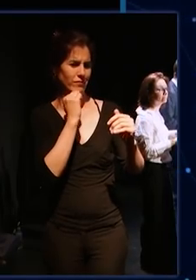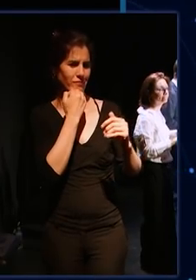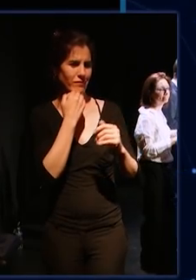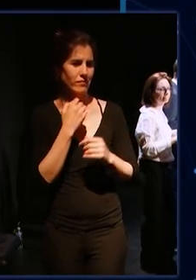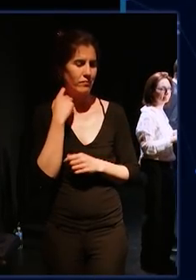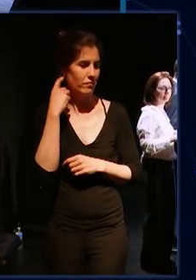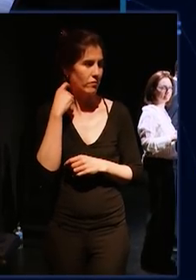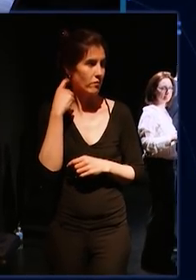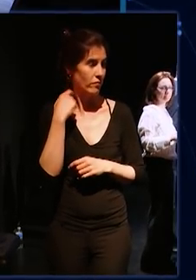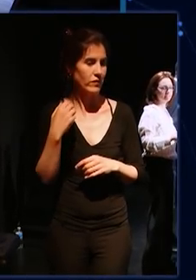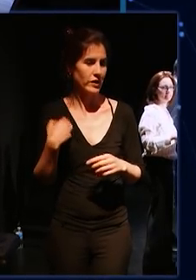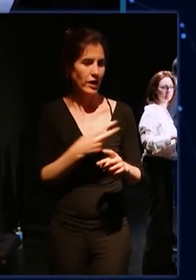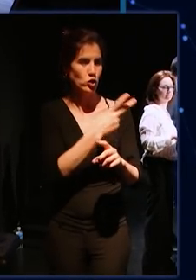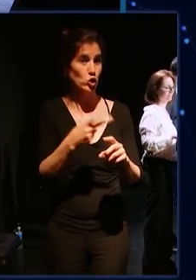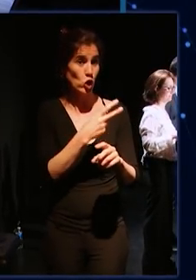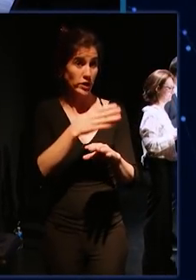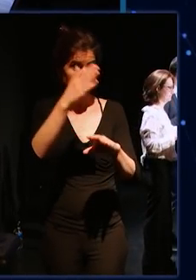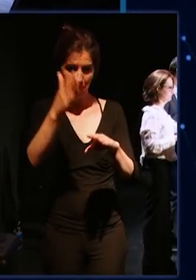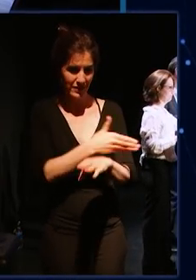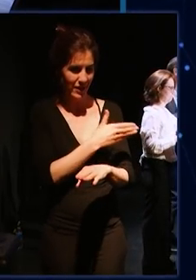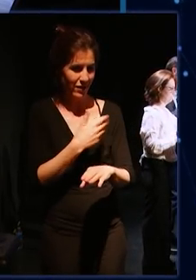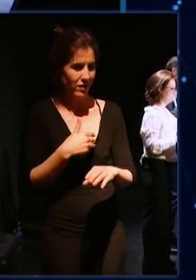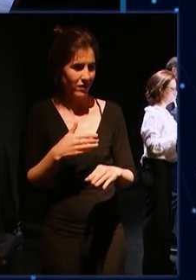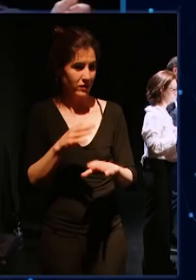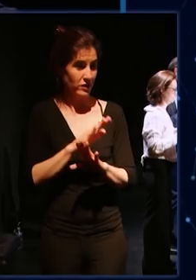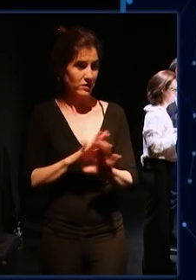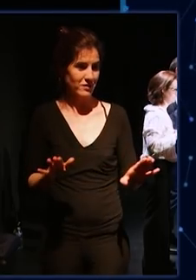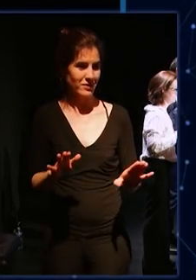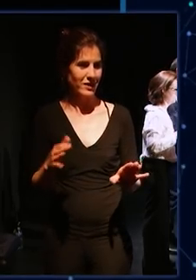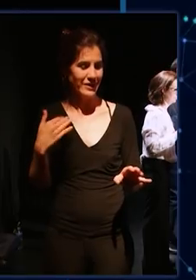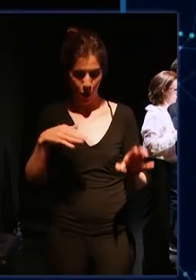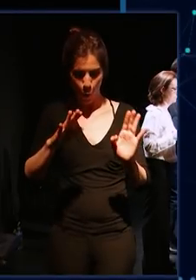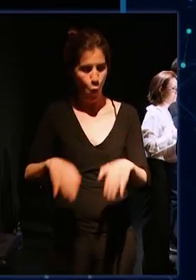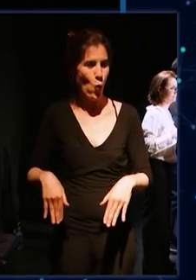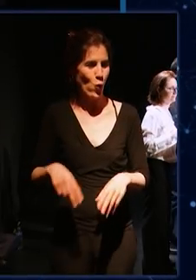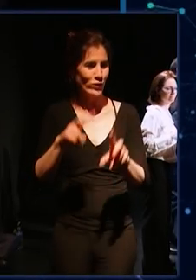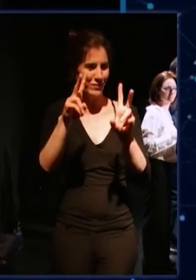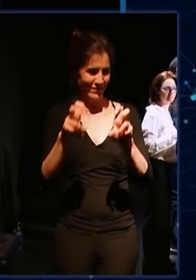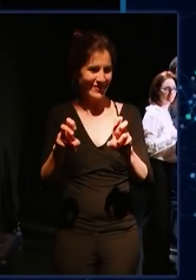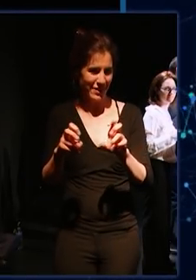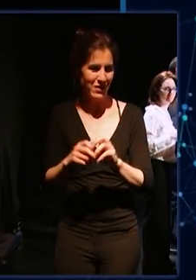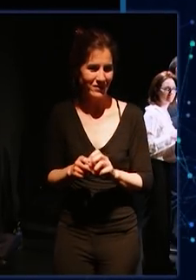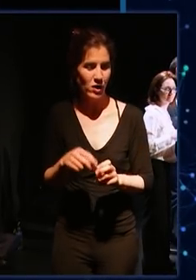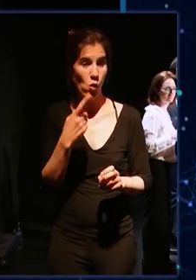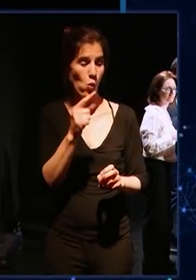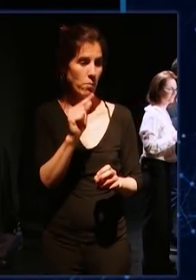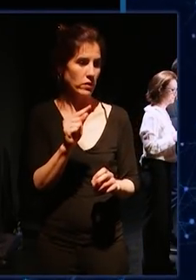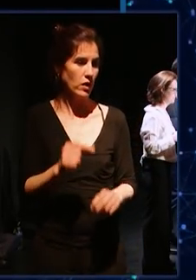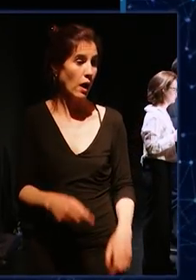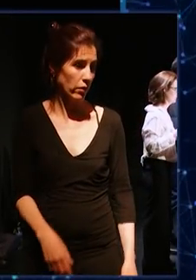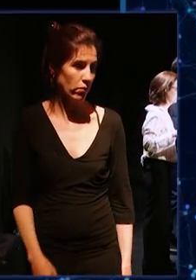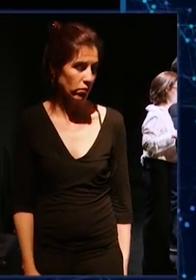hem passat de les dues hores de debat que teníem previstes, així que ara ja encarem aquesta recta final amb un últim minut que demanarem als